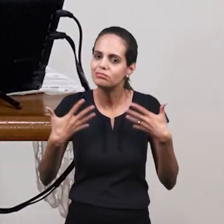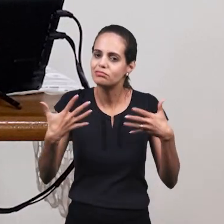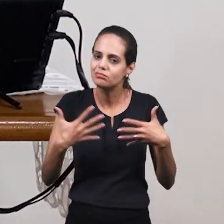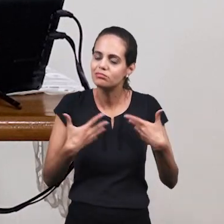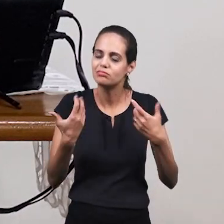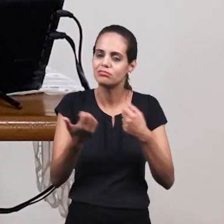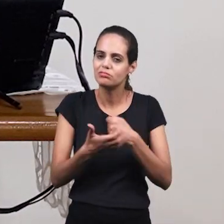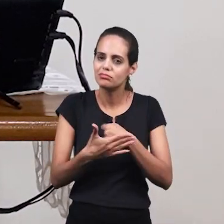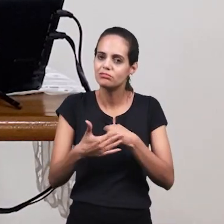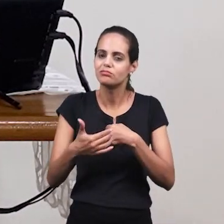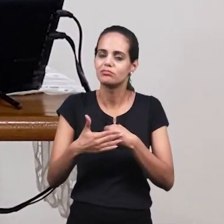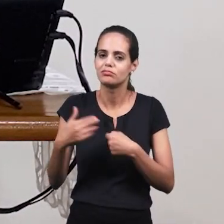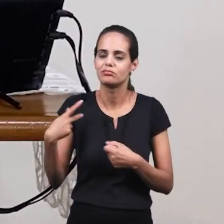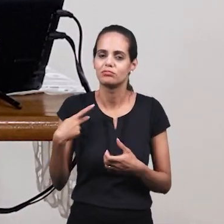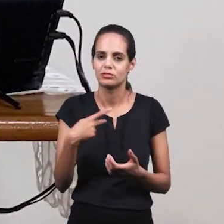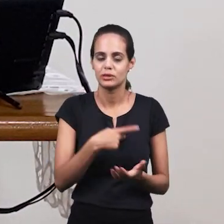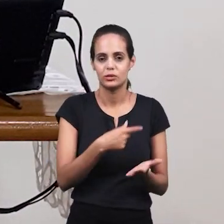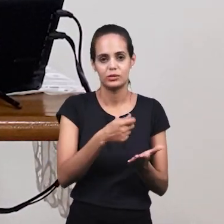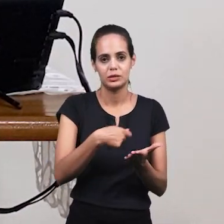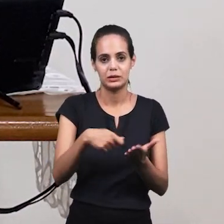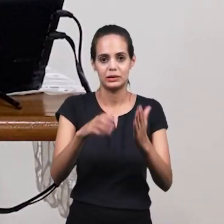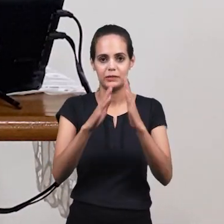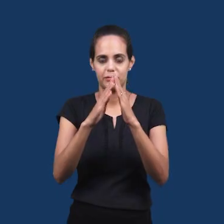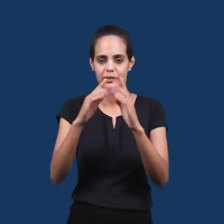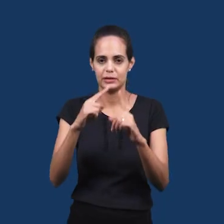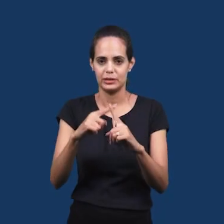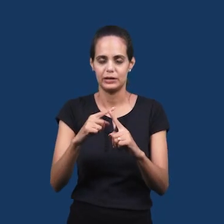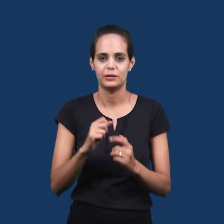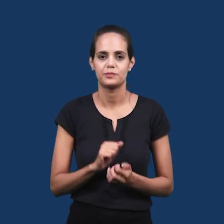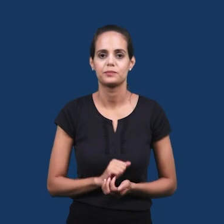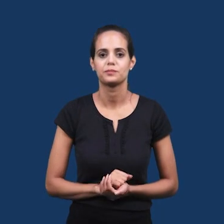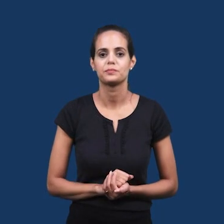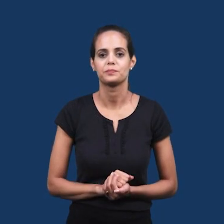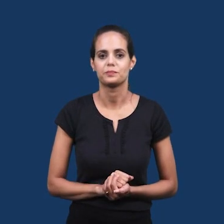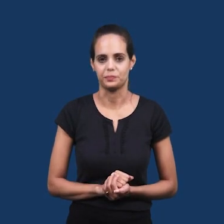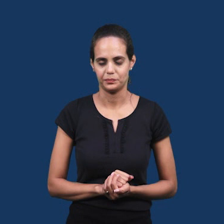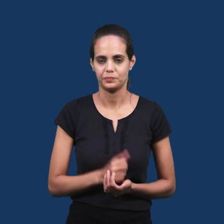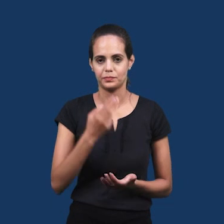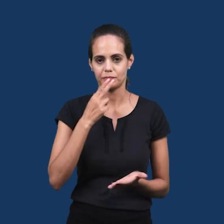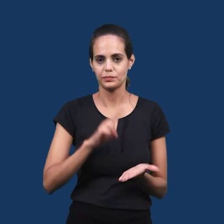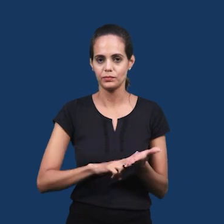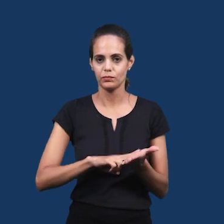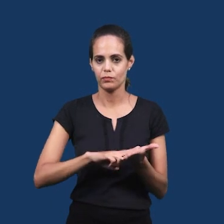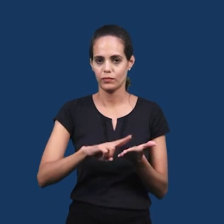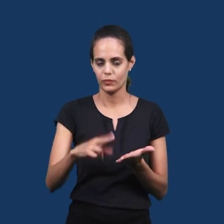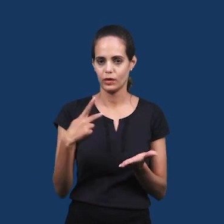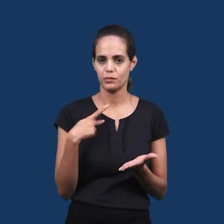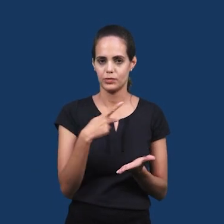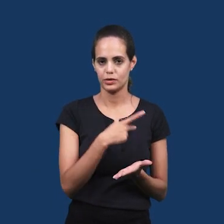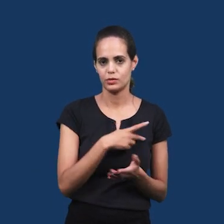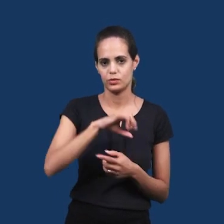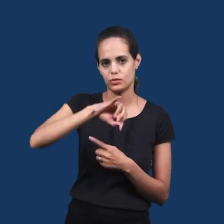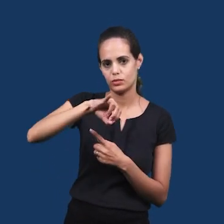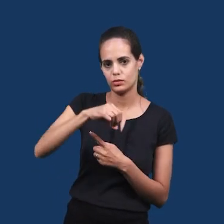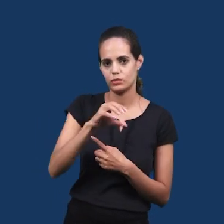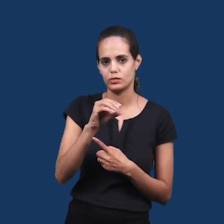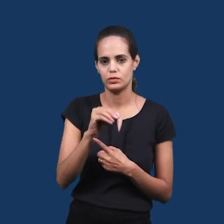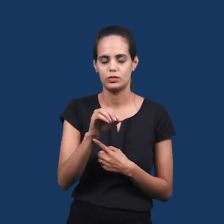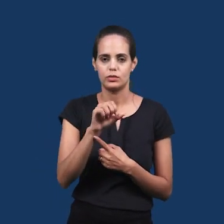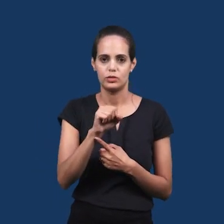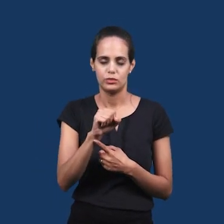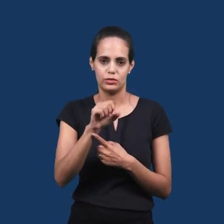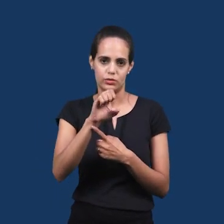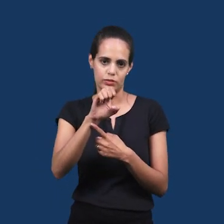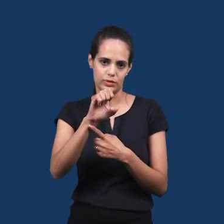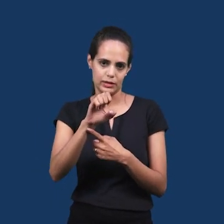d'encouragement, consolation adressés aux pasteurs à ces églises. Message du pasteur José Maria de Souza aux frères et sœurs